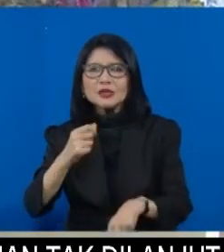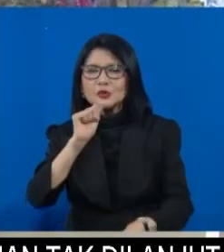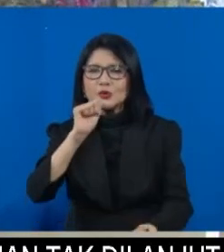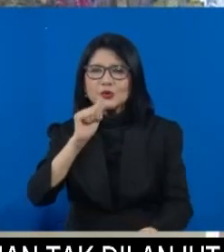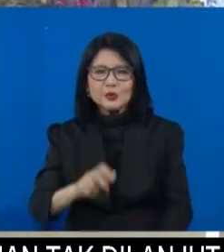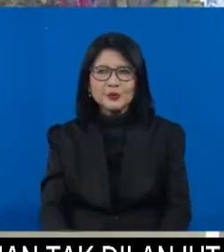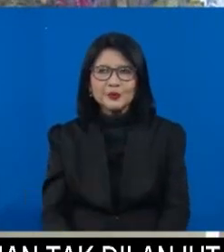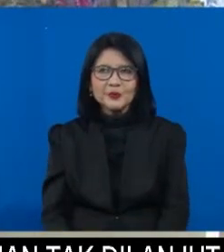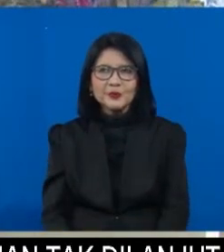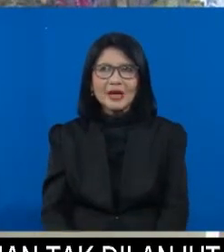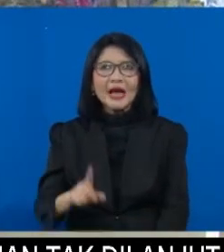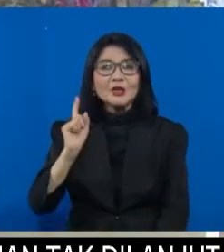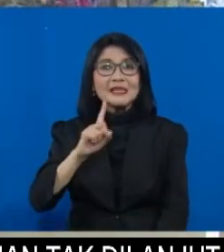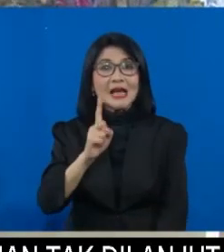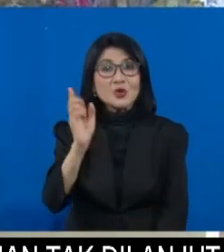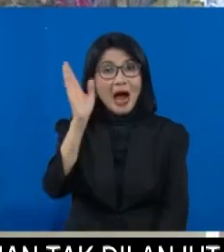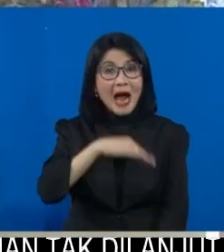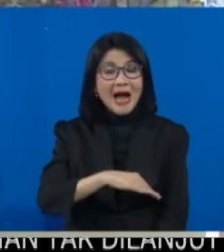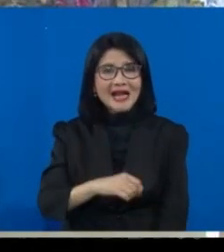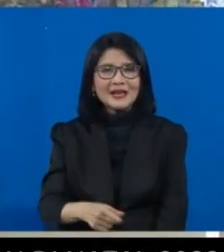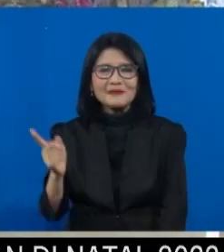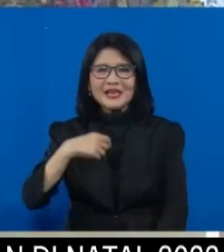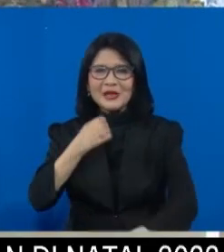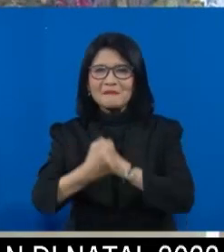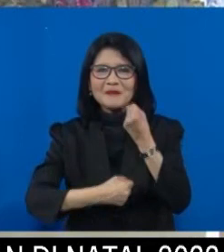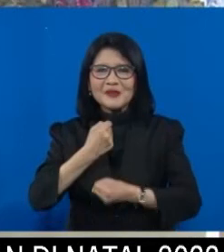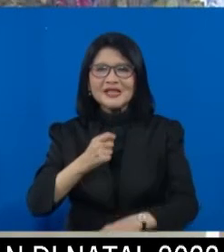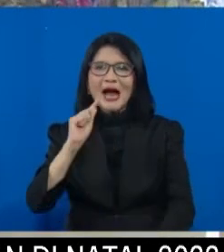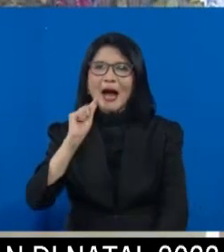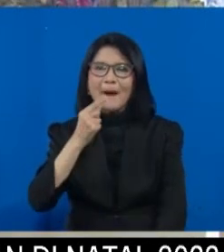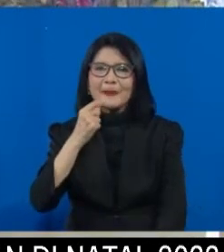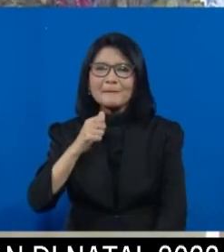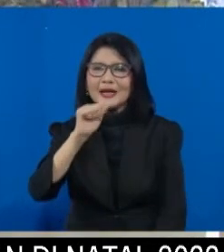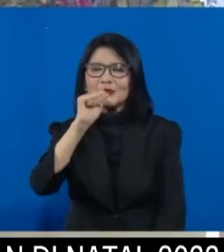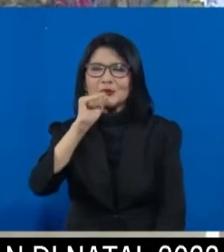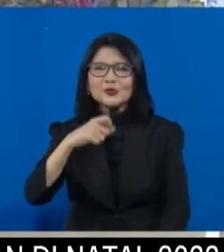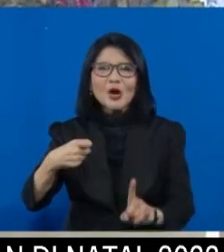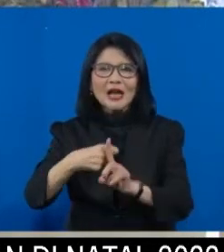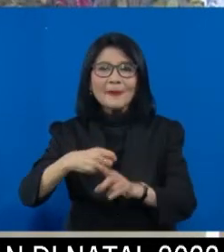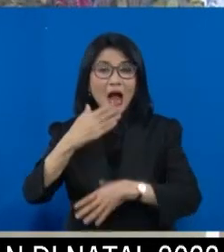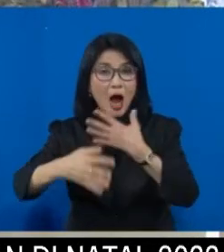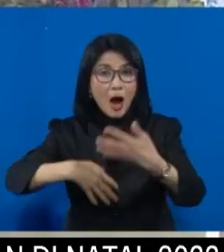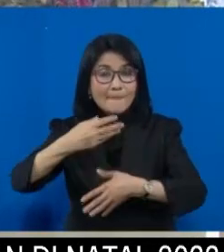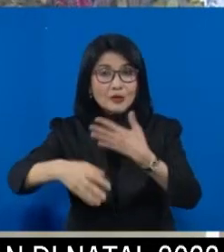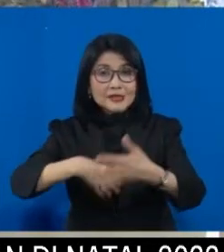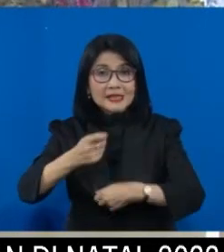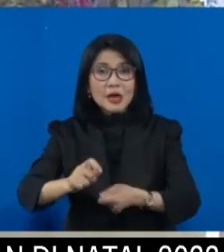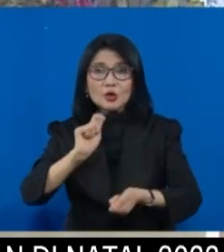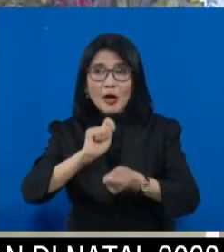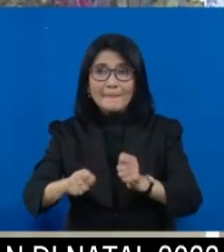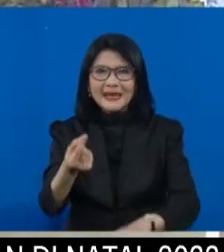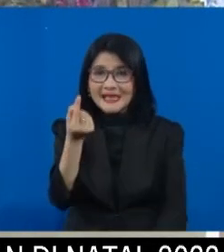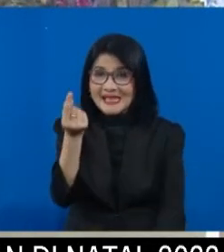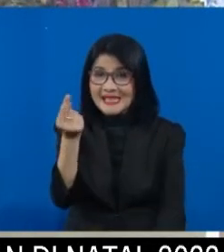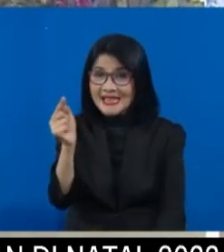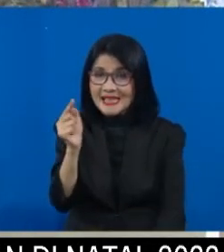Itu dia perjalanan saya dalam sehari menjadi pengusaha permen susu karamel. Prosesnya ya untuk menghasilkan si kecil yang manis